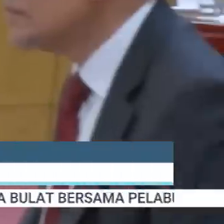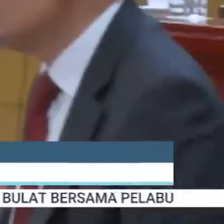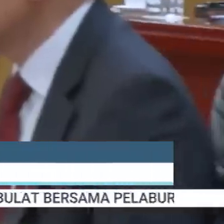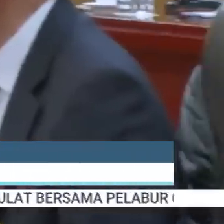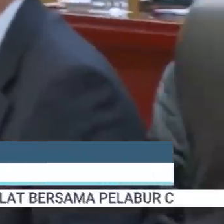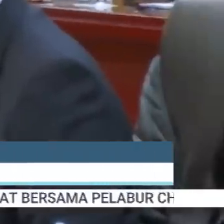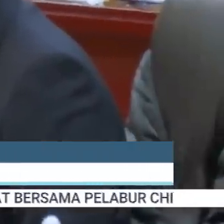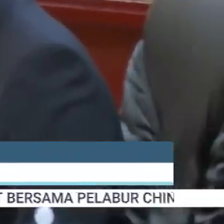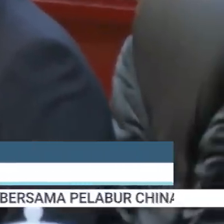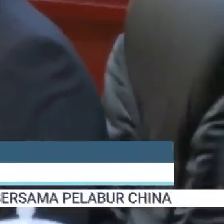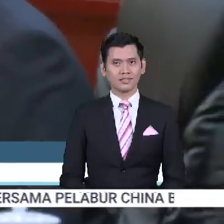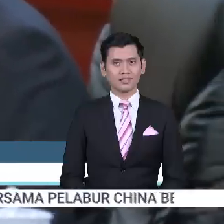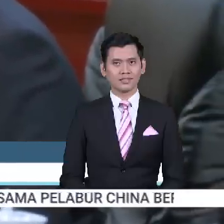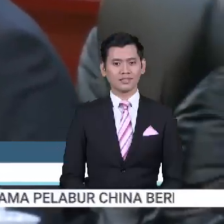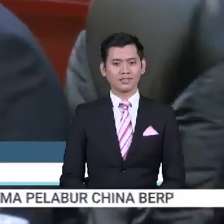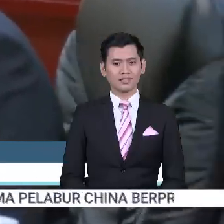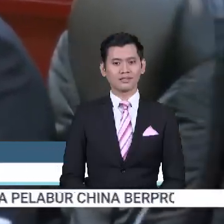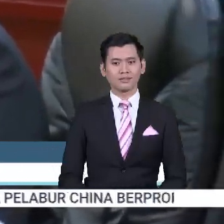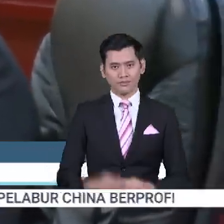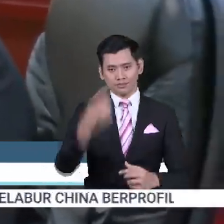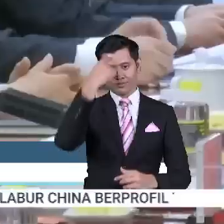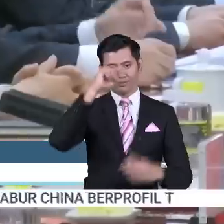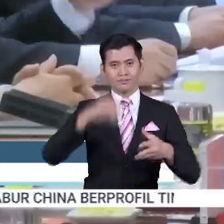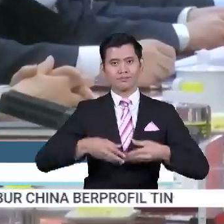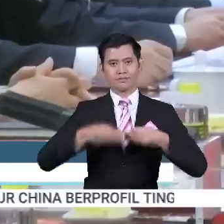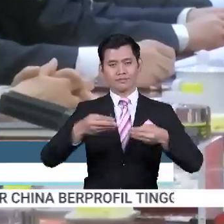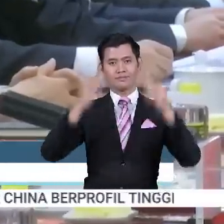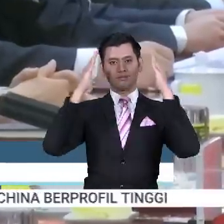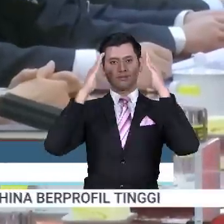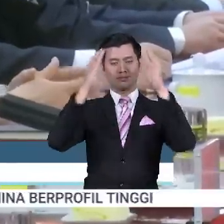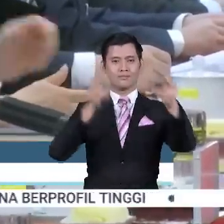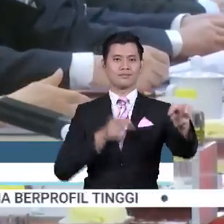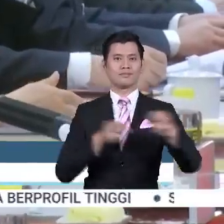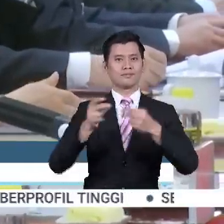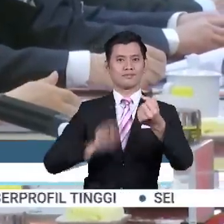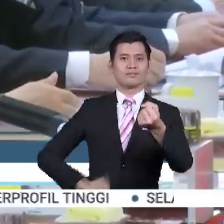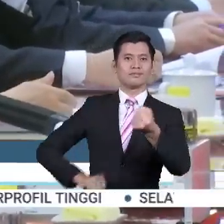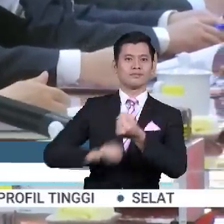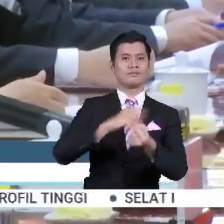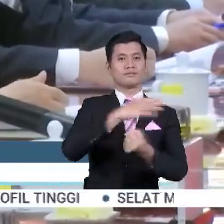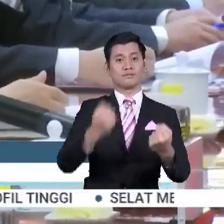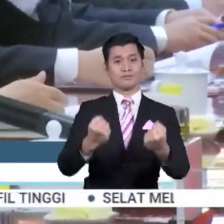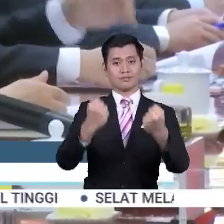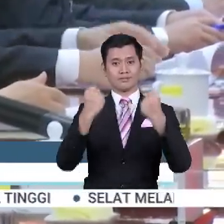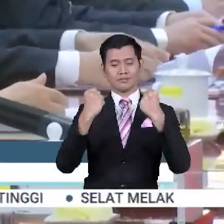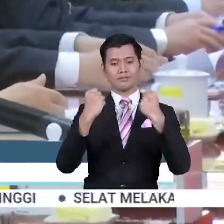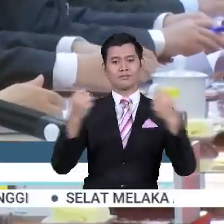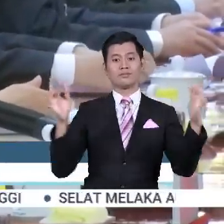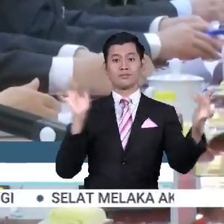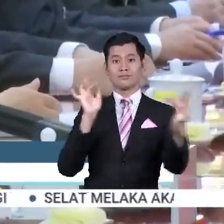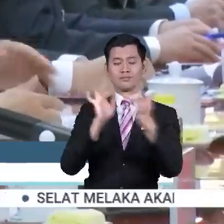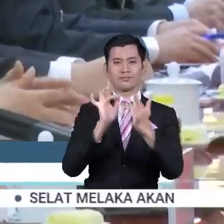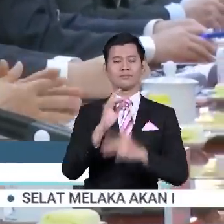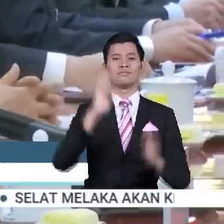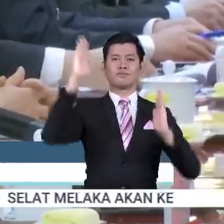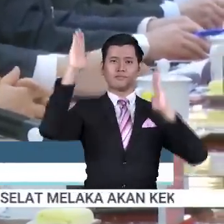itu, Perdana Menteri berkata kepada Qiang untuk memberi tumpuan kepada usaha mendukung dan memperkukuh hubungan bilateral antara kedua-dua